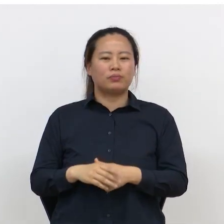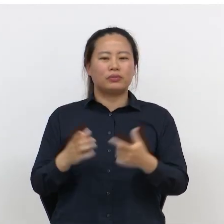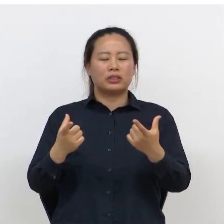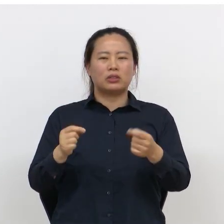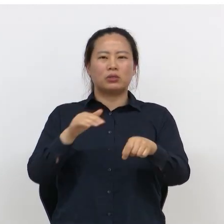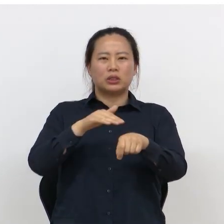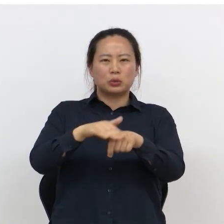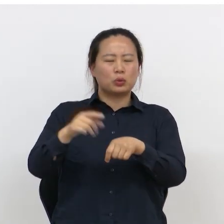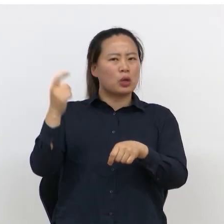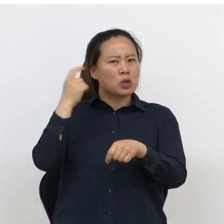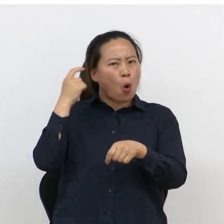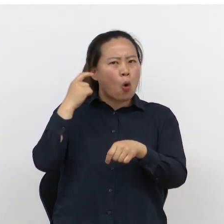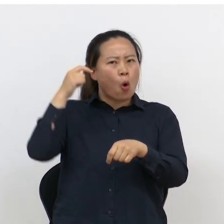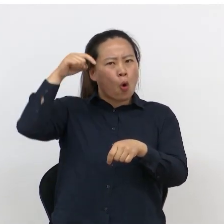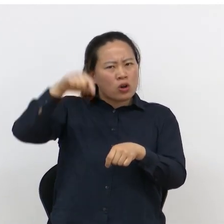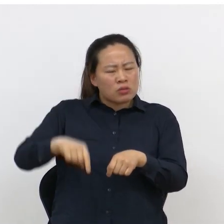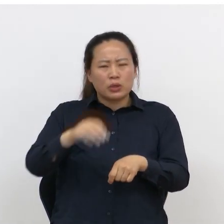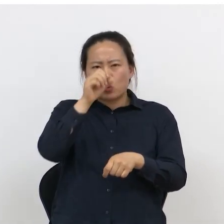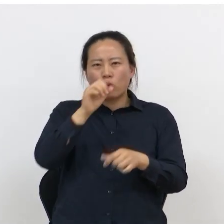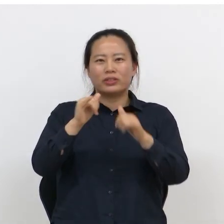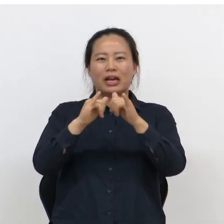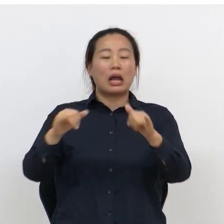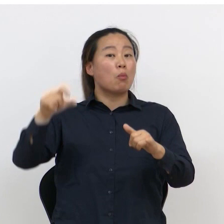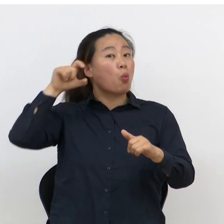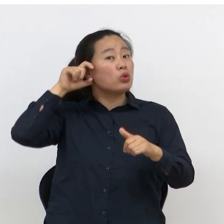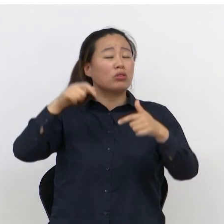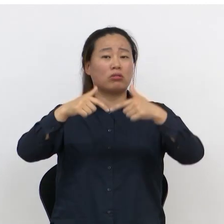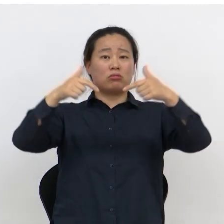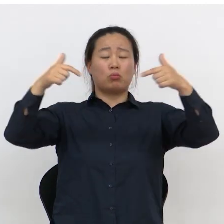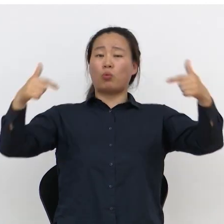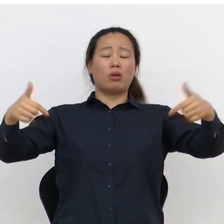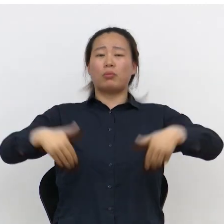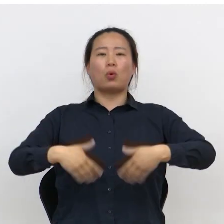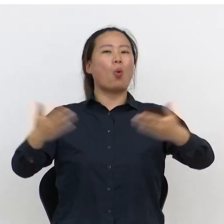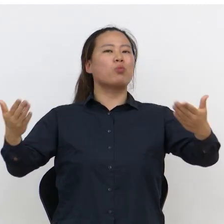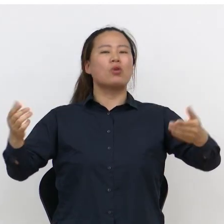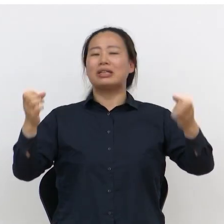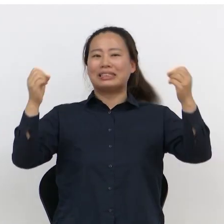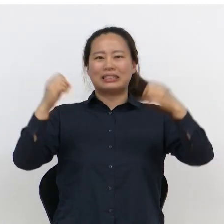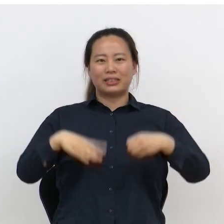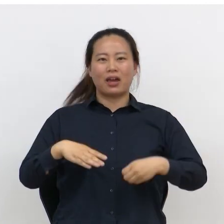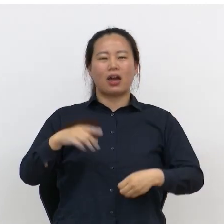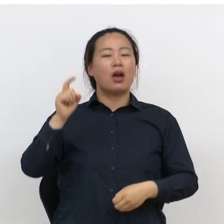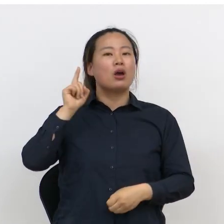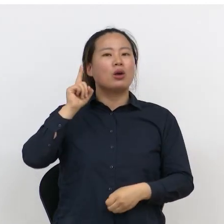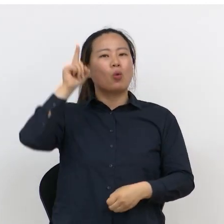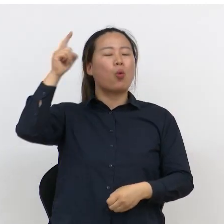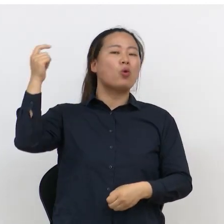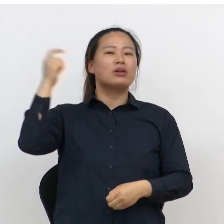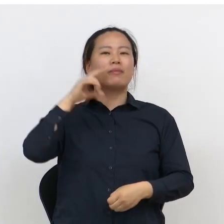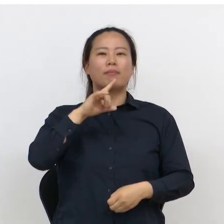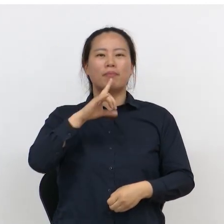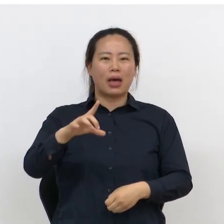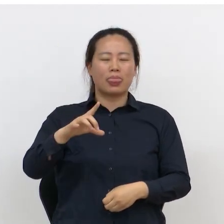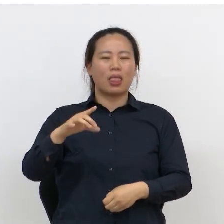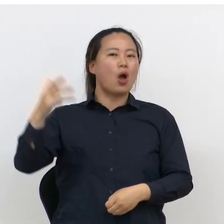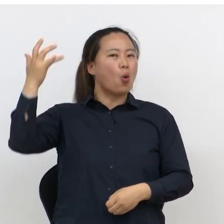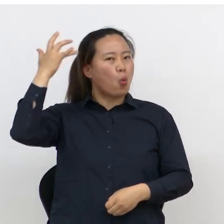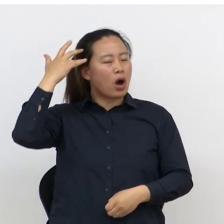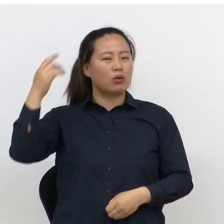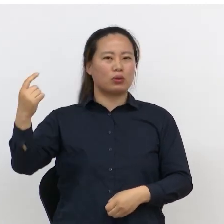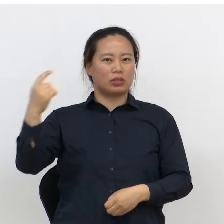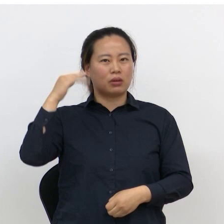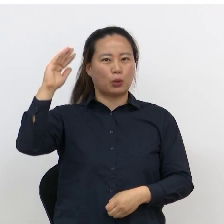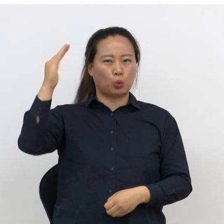저음이 완전 좋은 사람은 이 부분은 증폭할 필요가 없습니다. 그냥 이 고음 부분만 이렇게 인공호우로 들으면